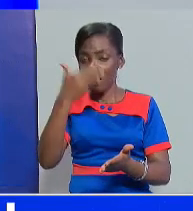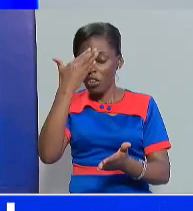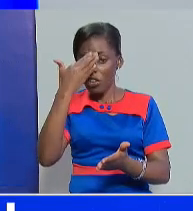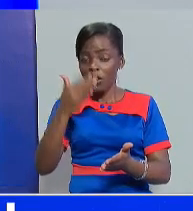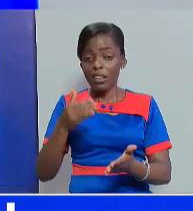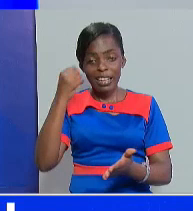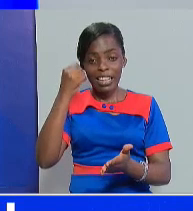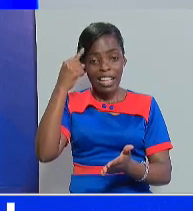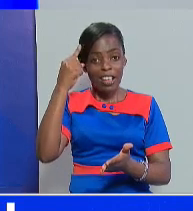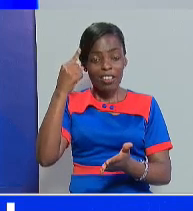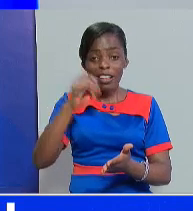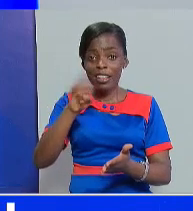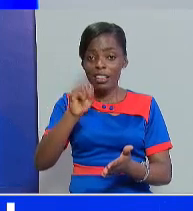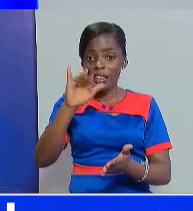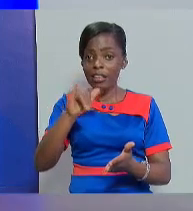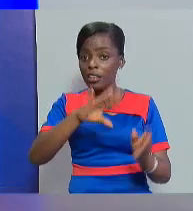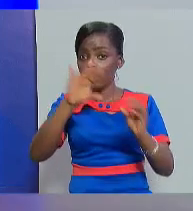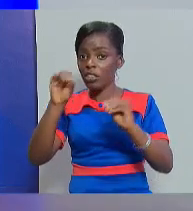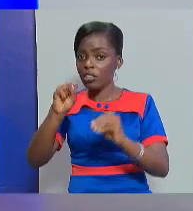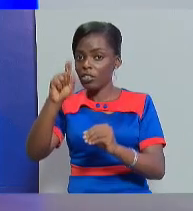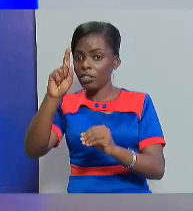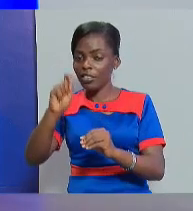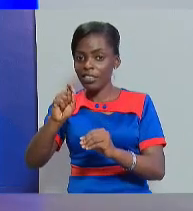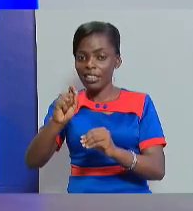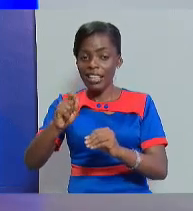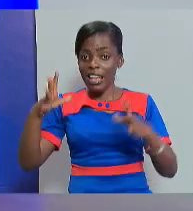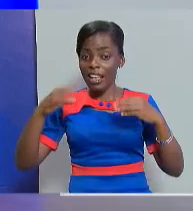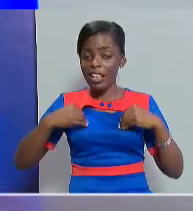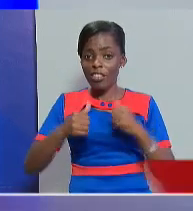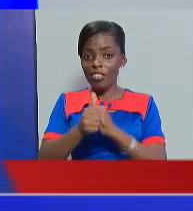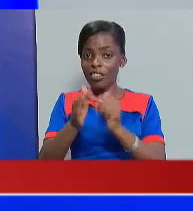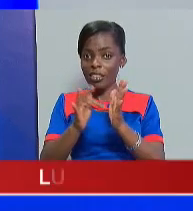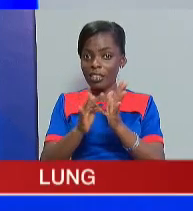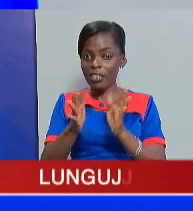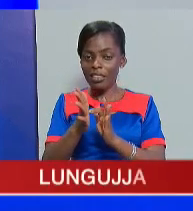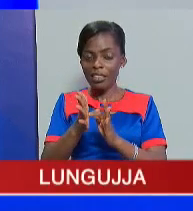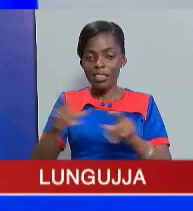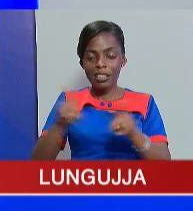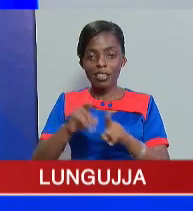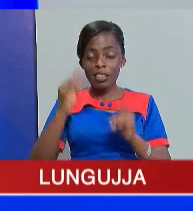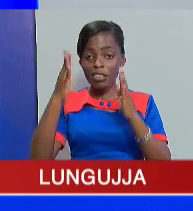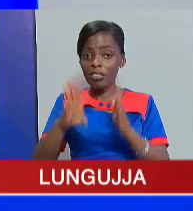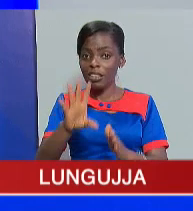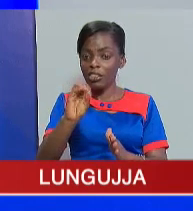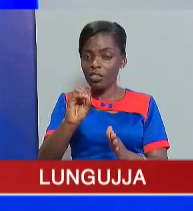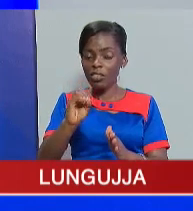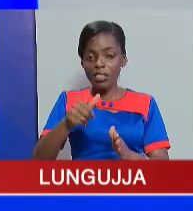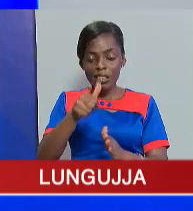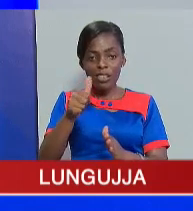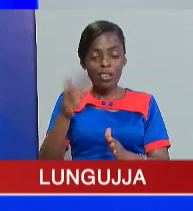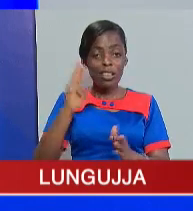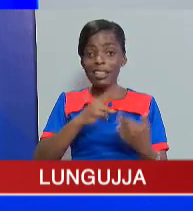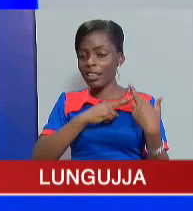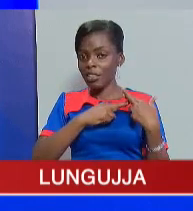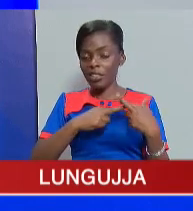nga Clever J aziwa nukitebe cha Salt Media n'ayatula obulokozi era omusumba Lozi Asbujingo yakoze